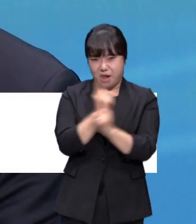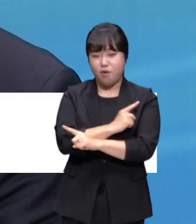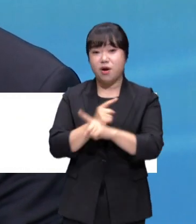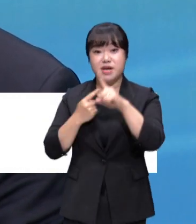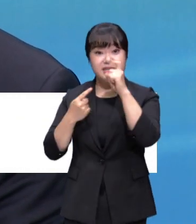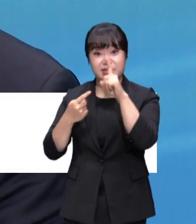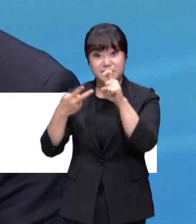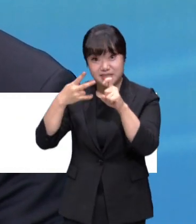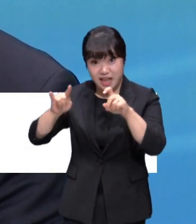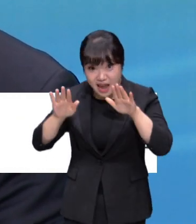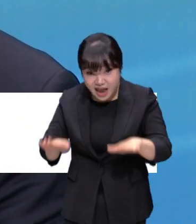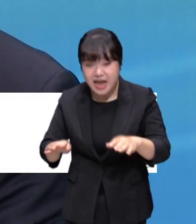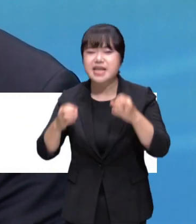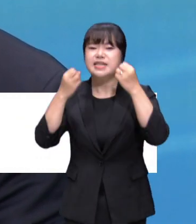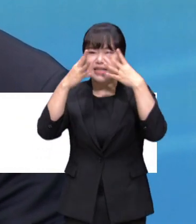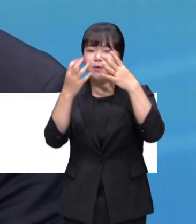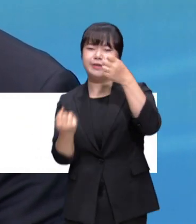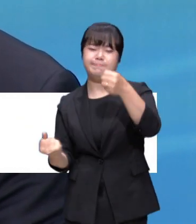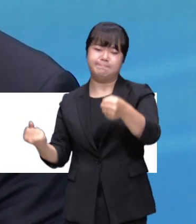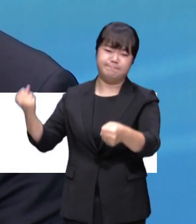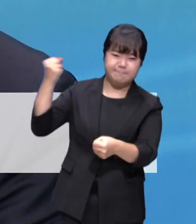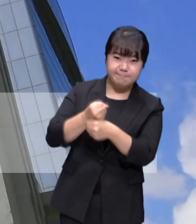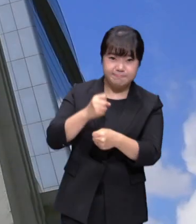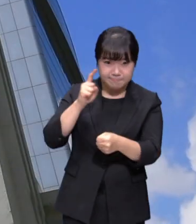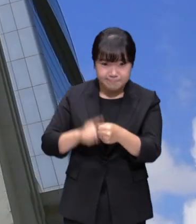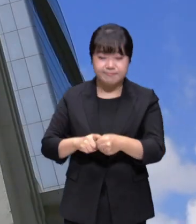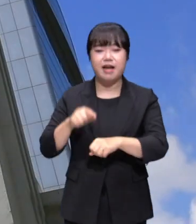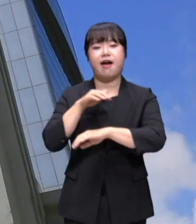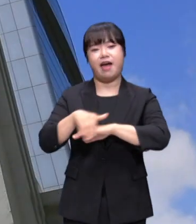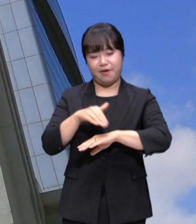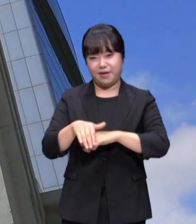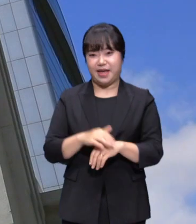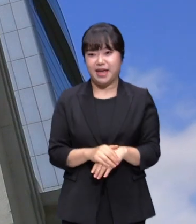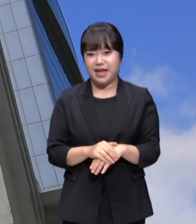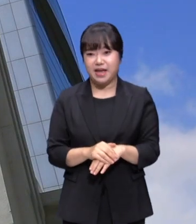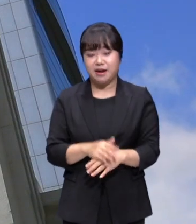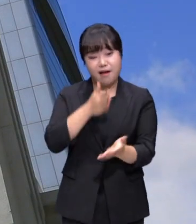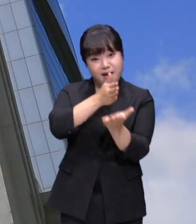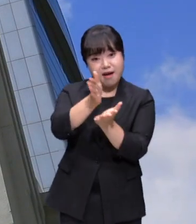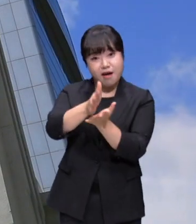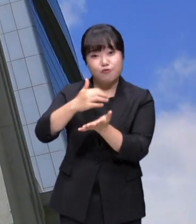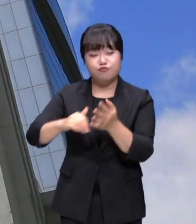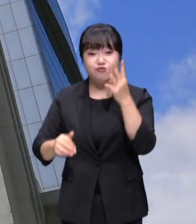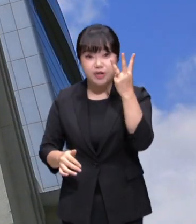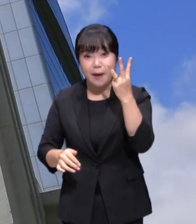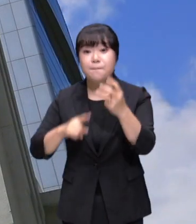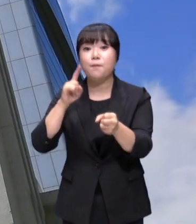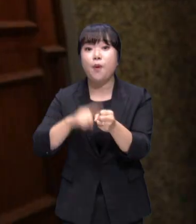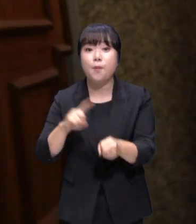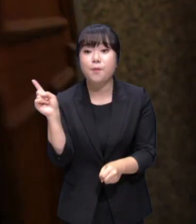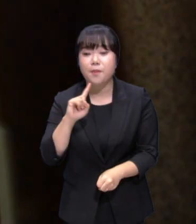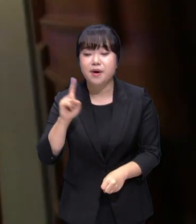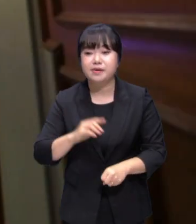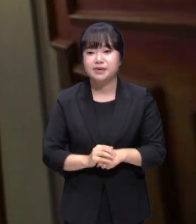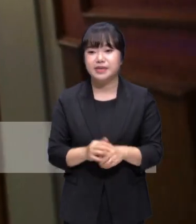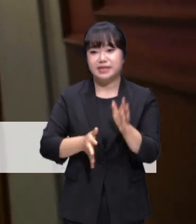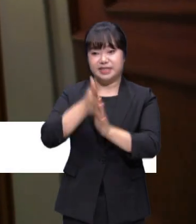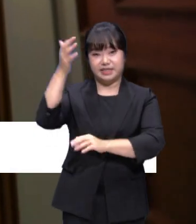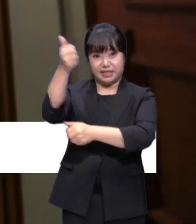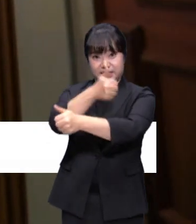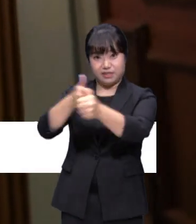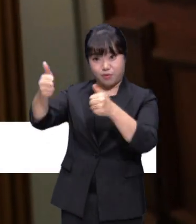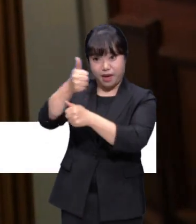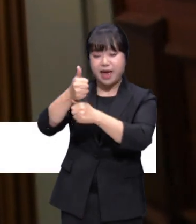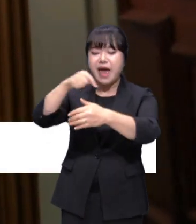전반기에는 정상화시키는 데 주력할 예정입니다. 크게 세 가지 개혁을 강조했습니다. 먼저 시의회